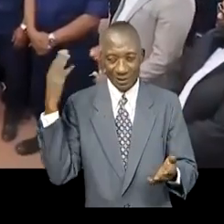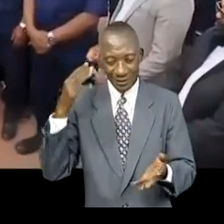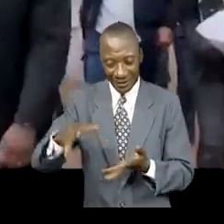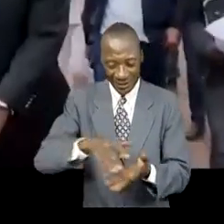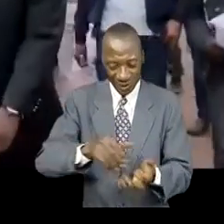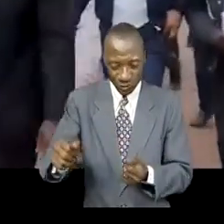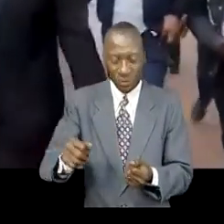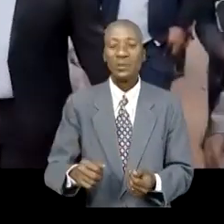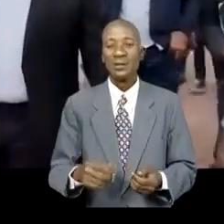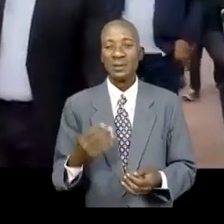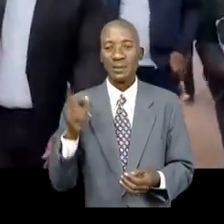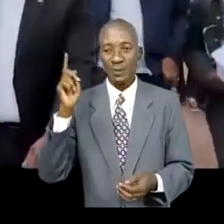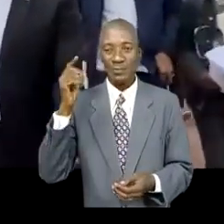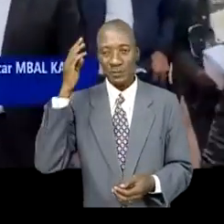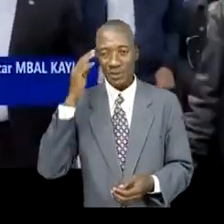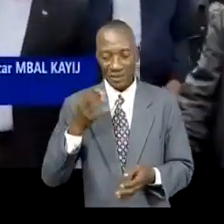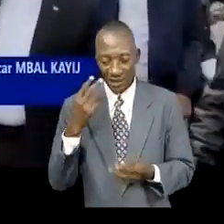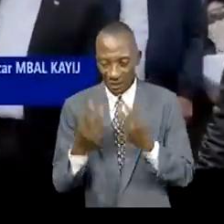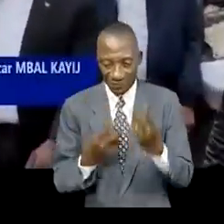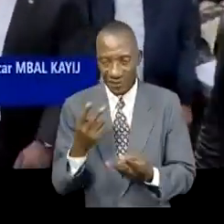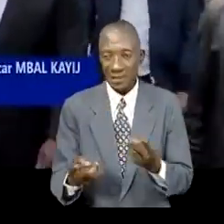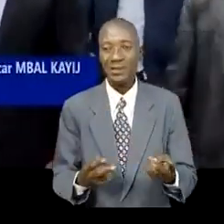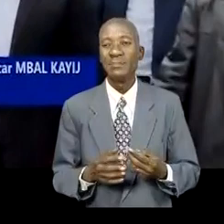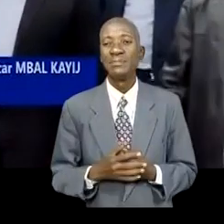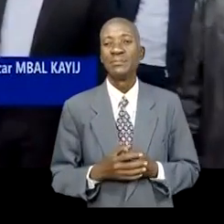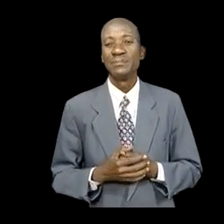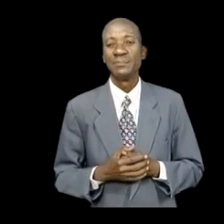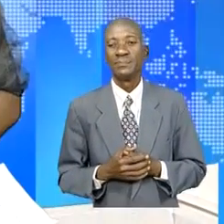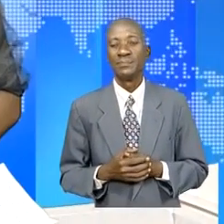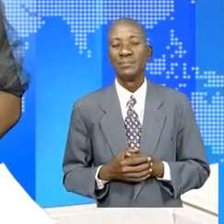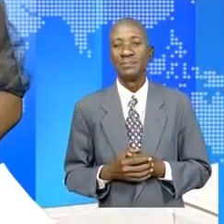Kibati. Nous sommes dans le territoire de Nyiragongo.